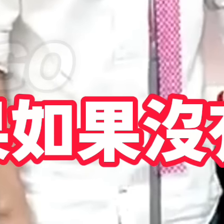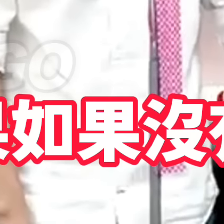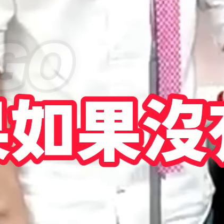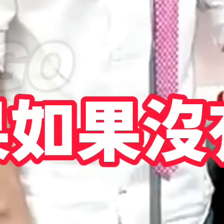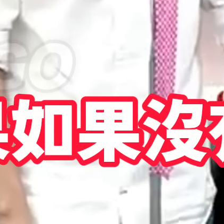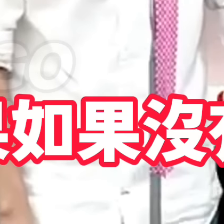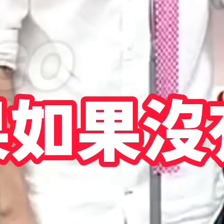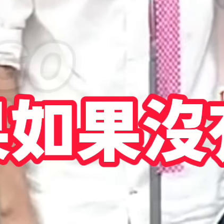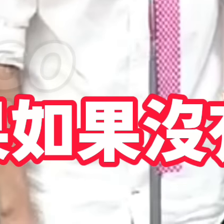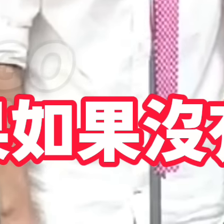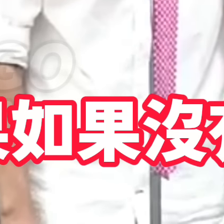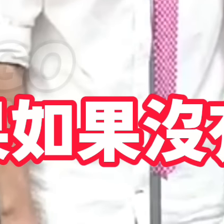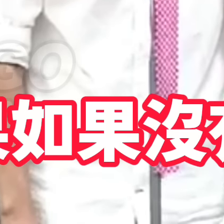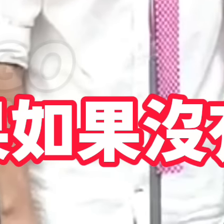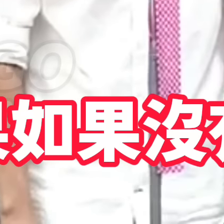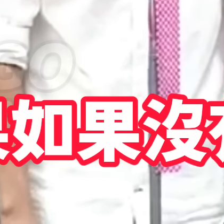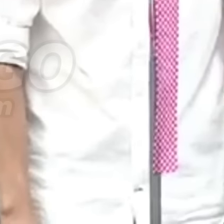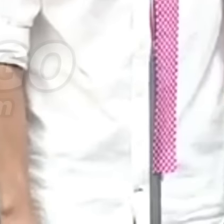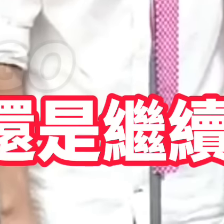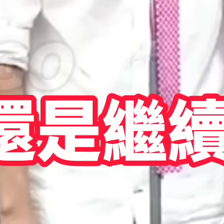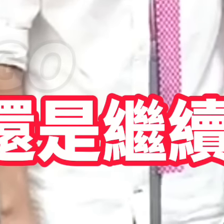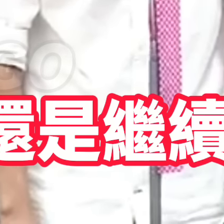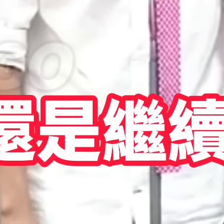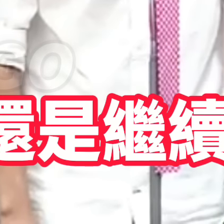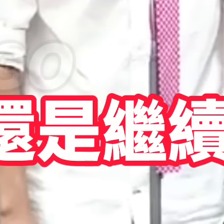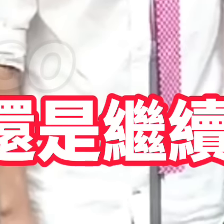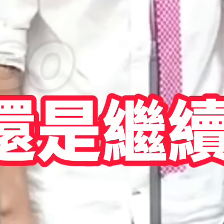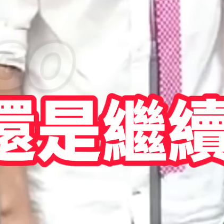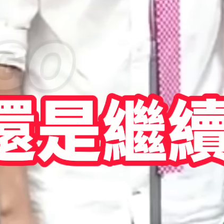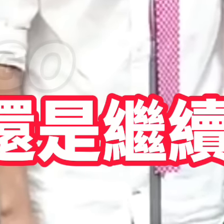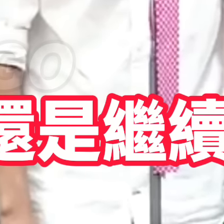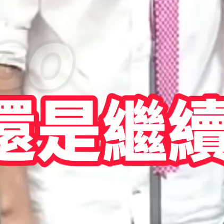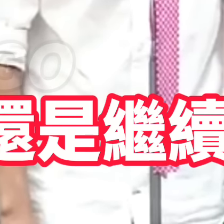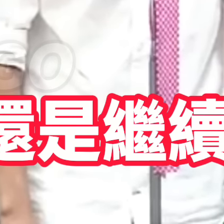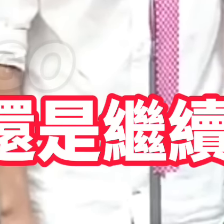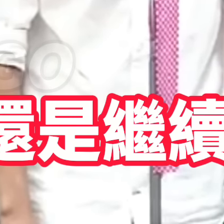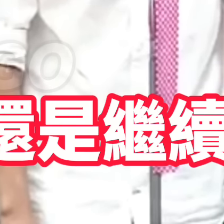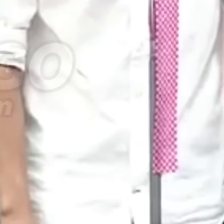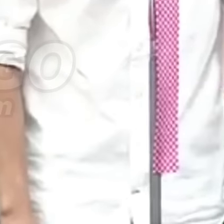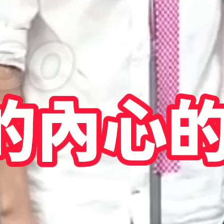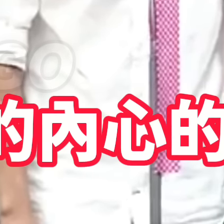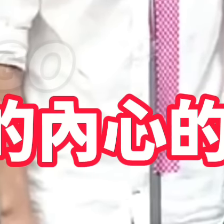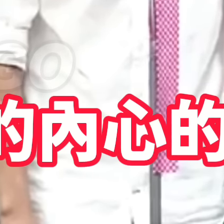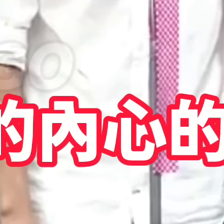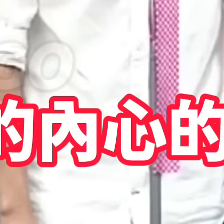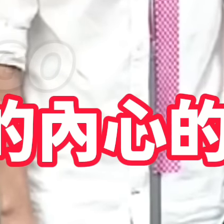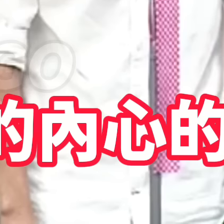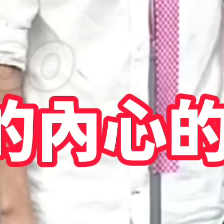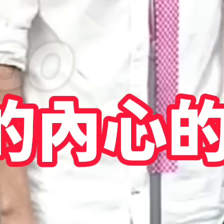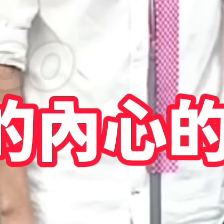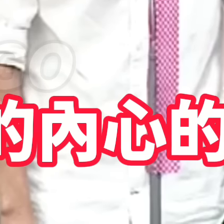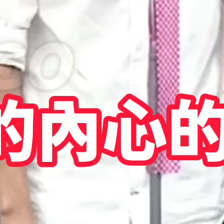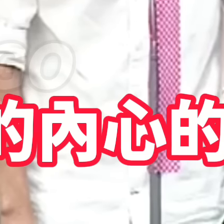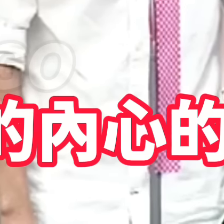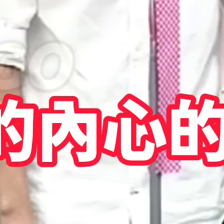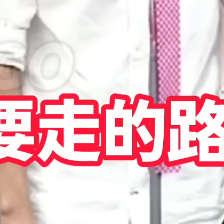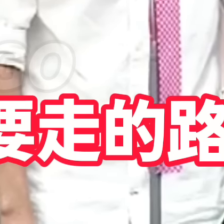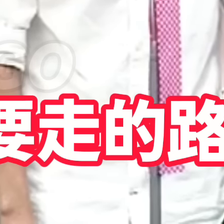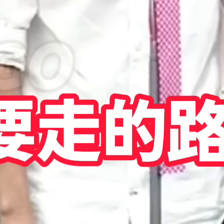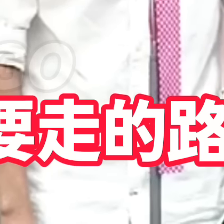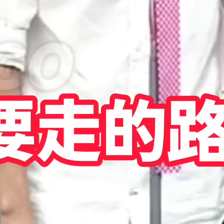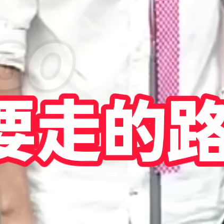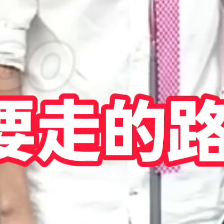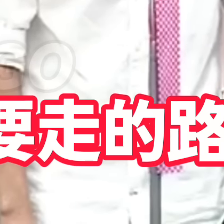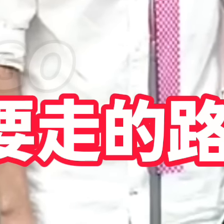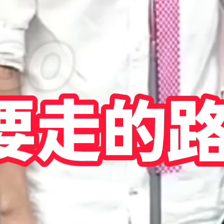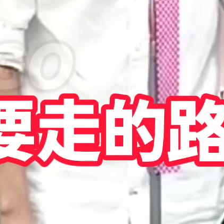如果没有被罢免成功，如果你还是继续做市长，那你的内心的想法和你